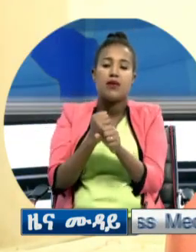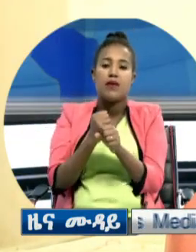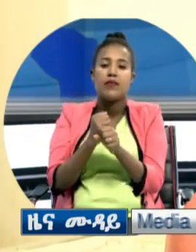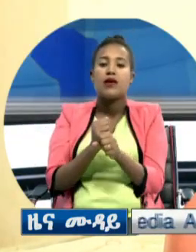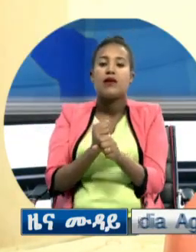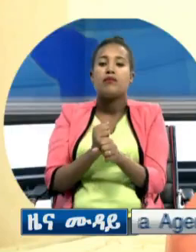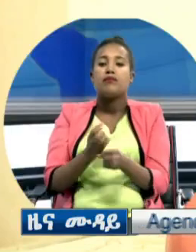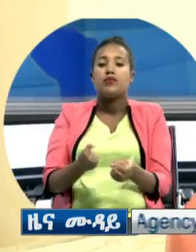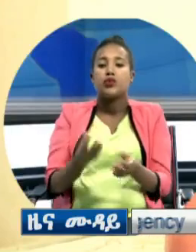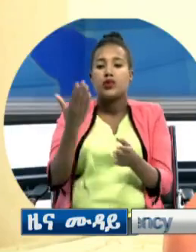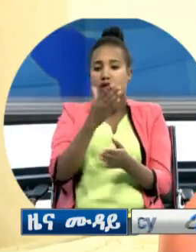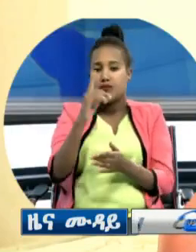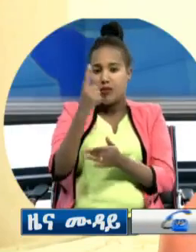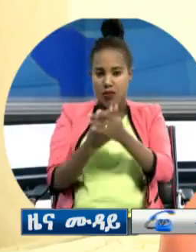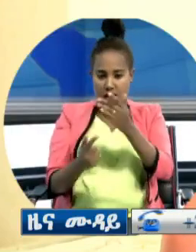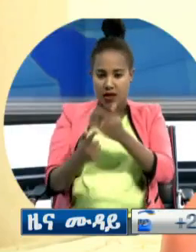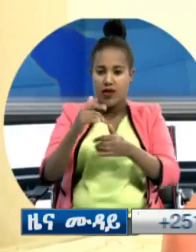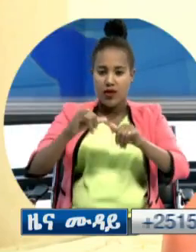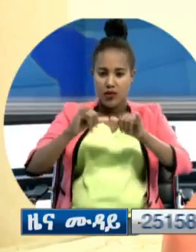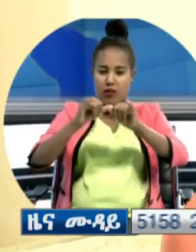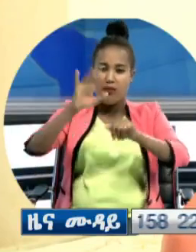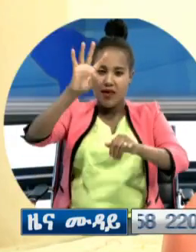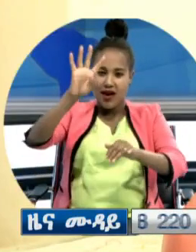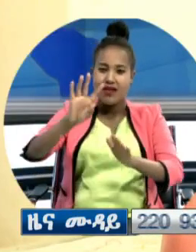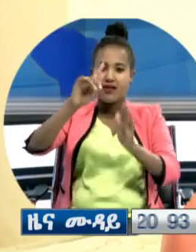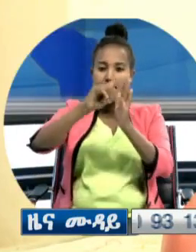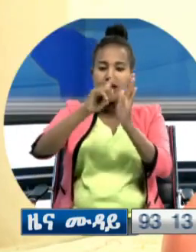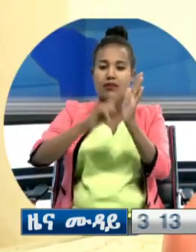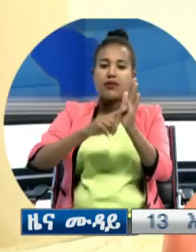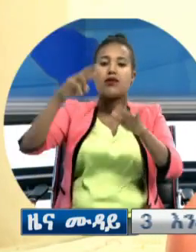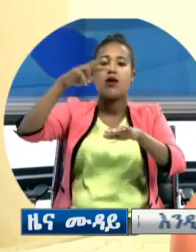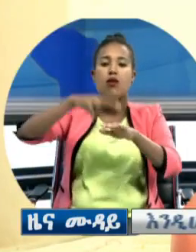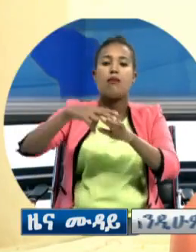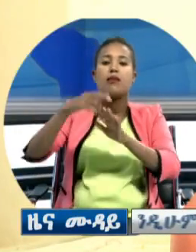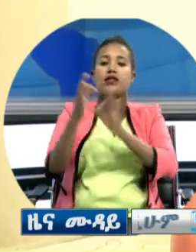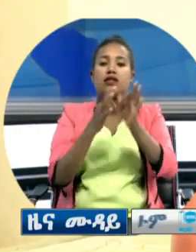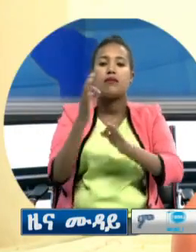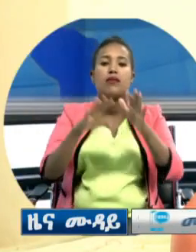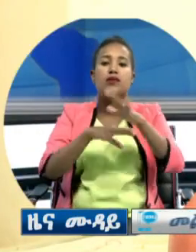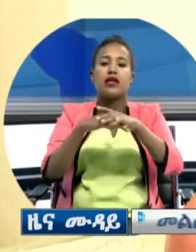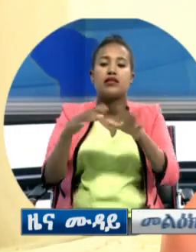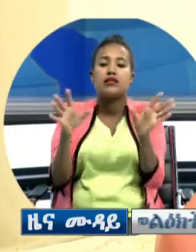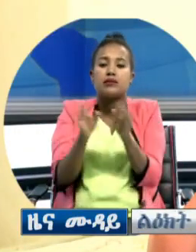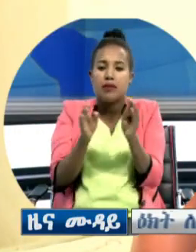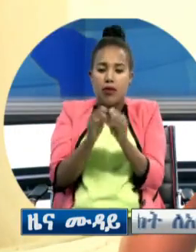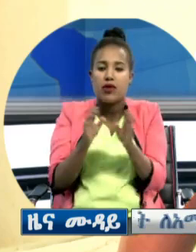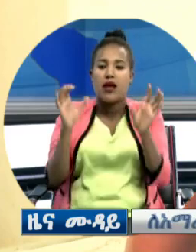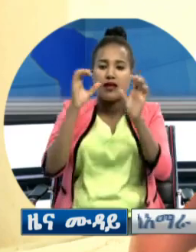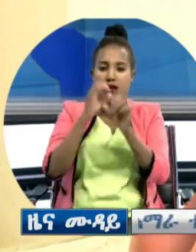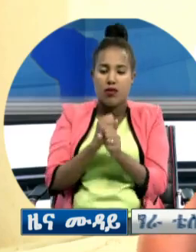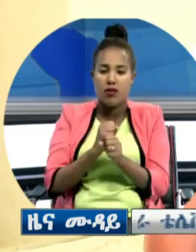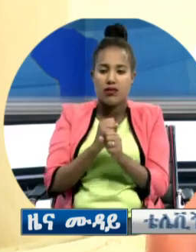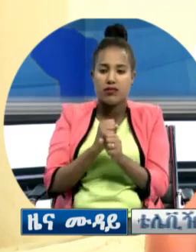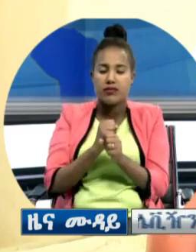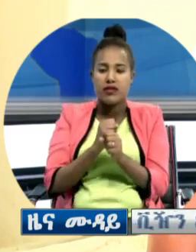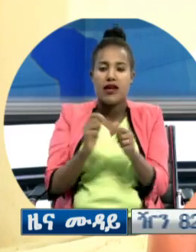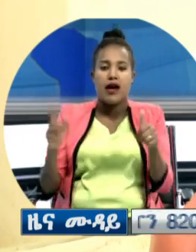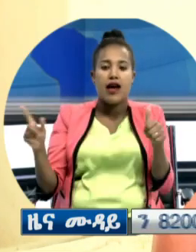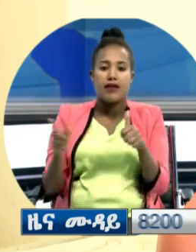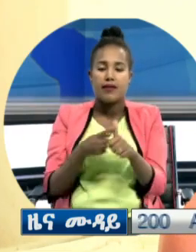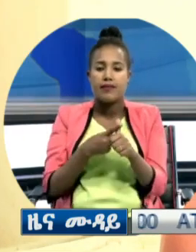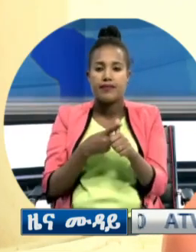ቀጥሎ የሚቀርቡትን ባለ አራት ነጥብ የአቋም መግለጫ በማውጣት ስብሰባውን አጠናቋል።